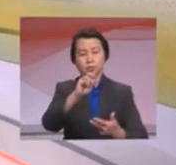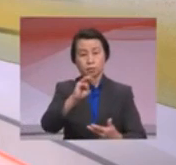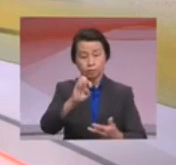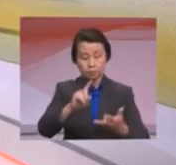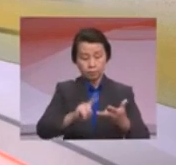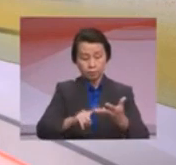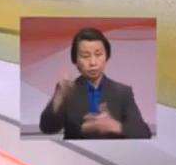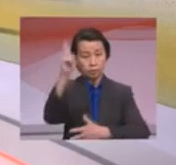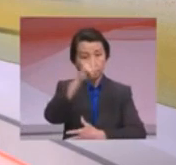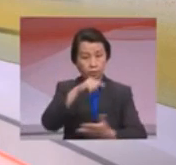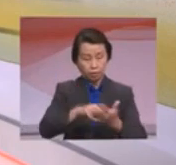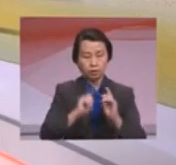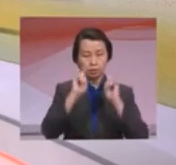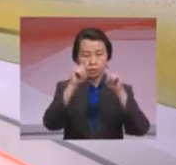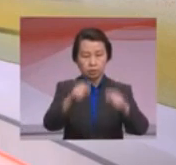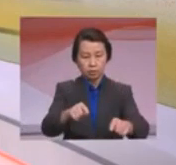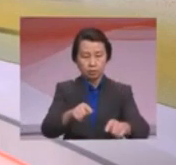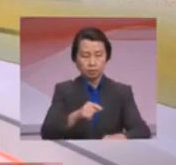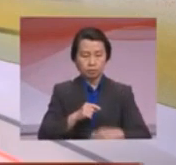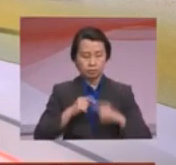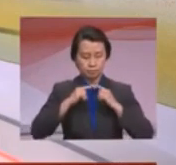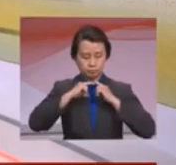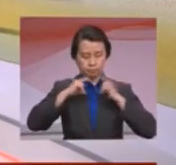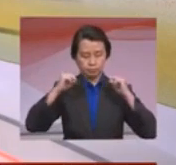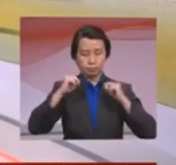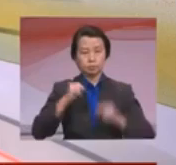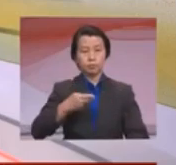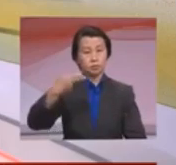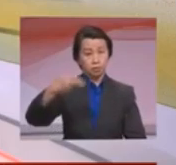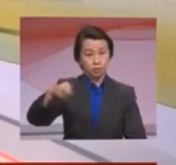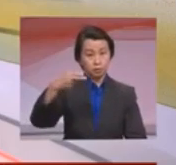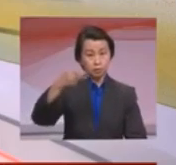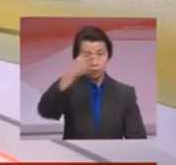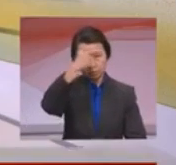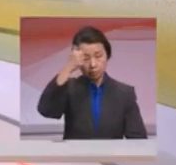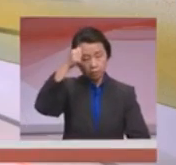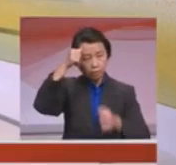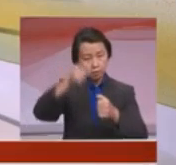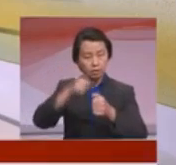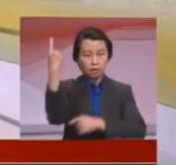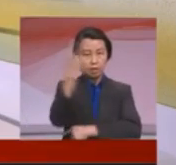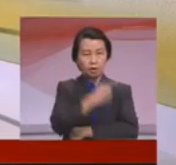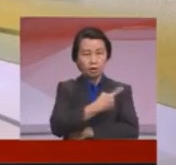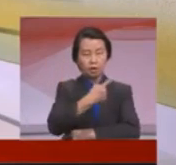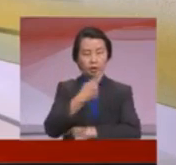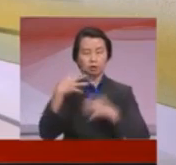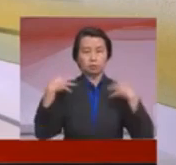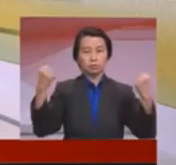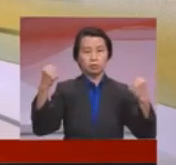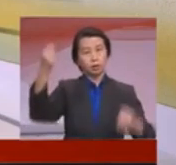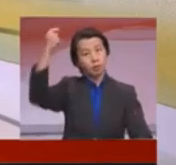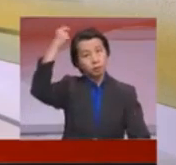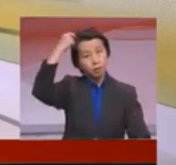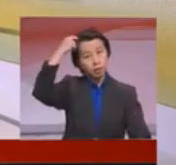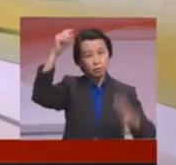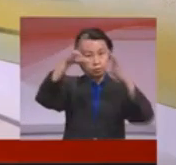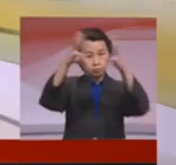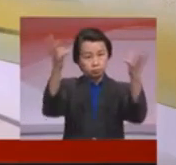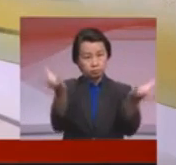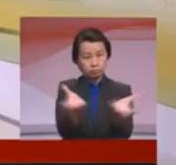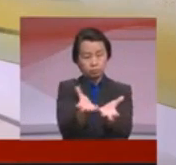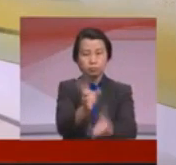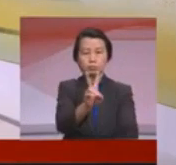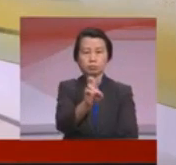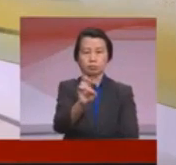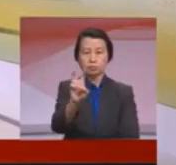Afzan hari ini berkenan memakai riban hijau sempena memperingati Hari Kesihatan Mental Sedunia